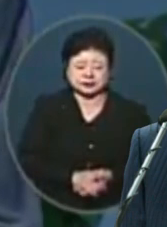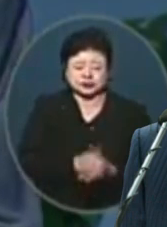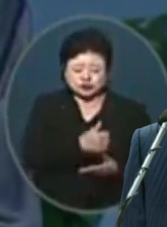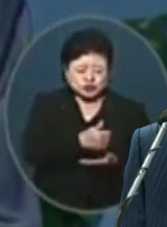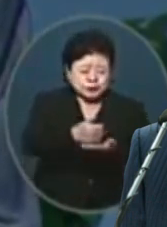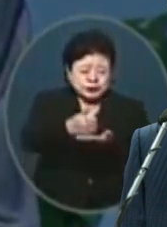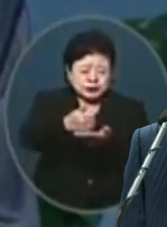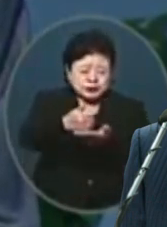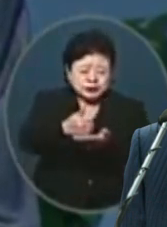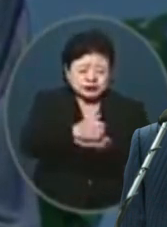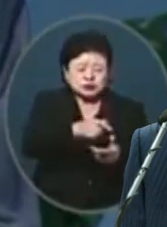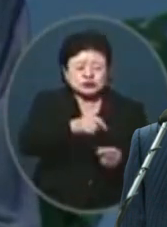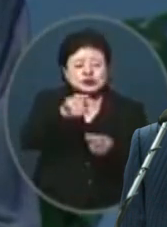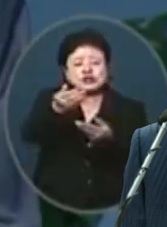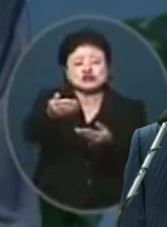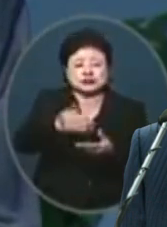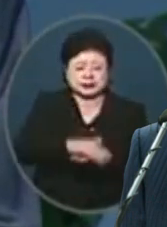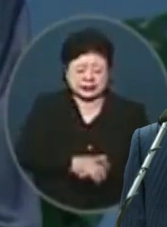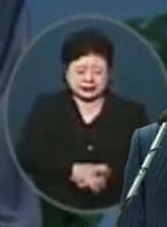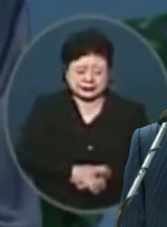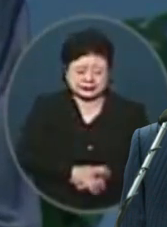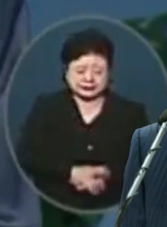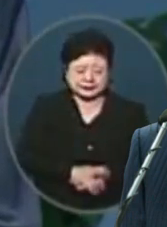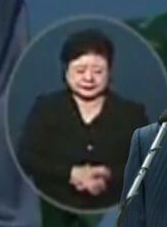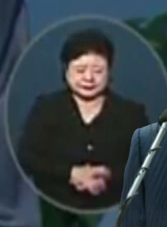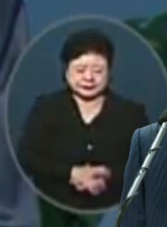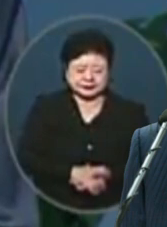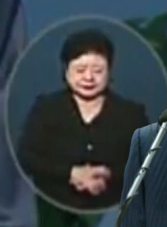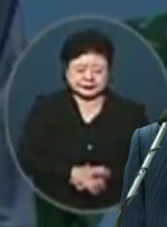주님은 구원을 하시는 것입니다.